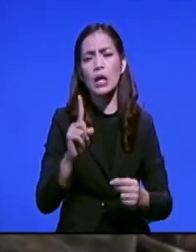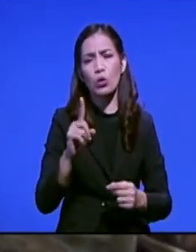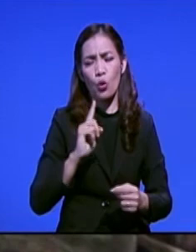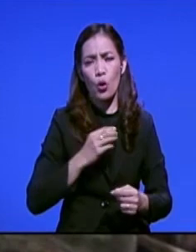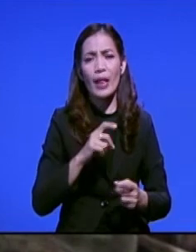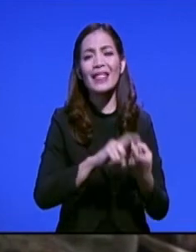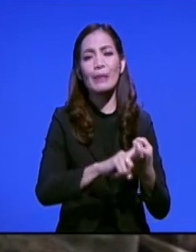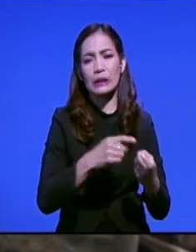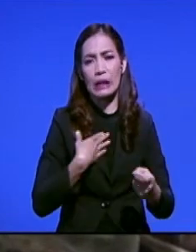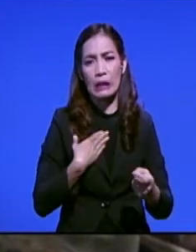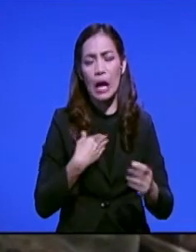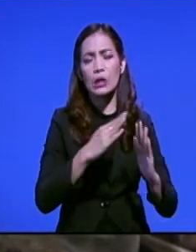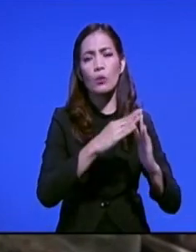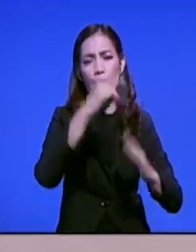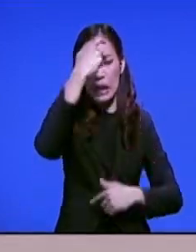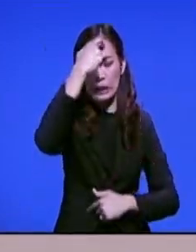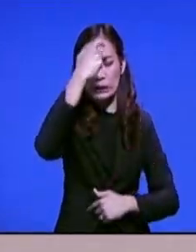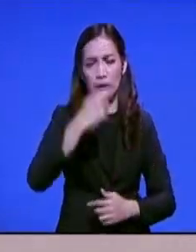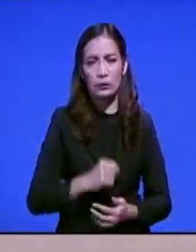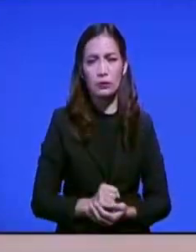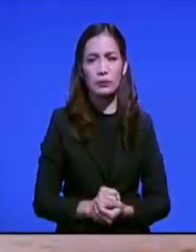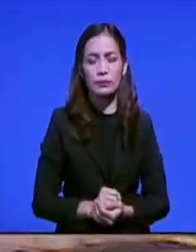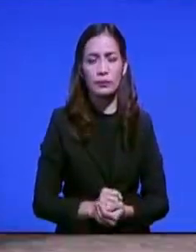juga masih di rumah sakit sekarang, Mas, gitu.